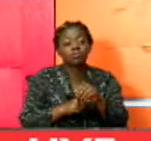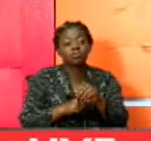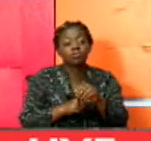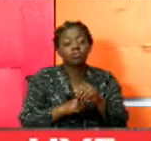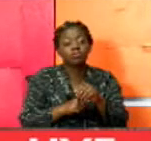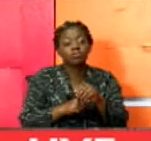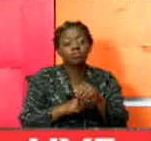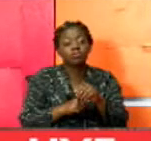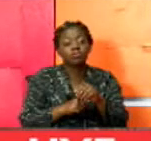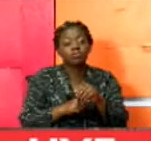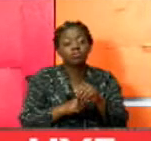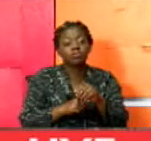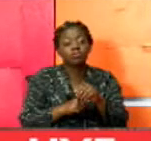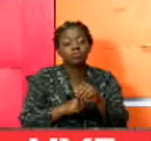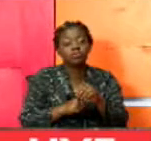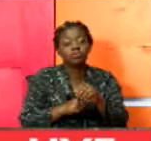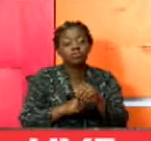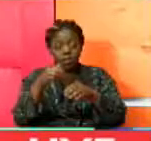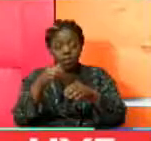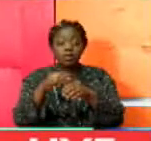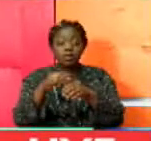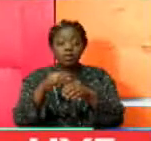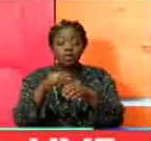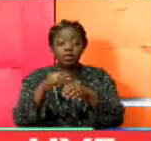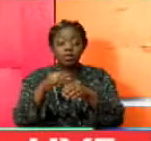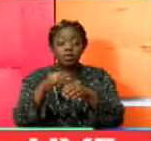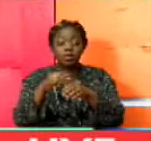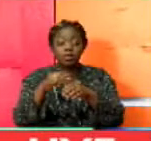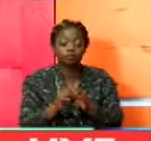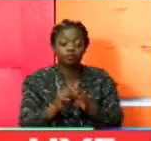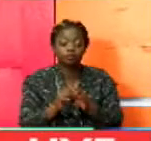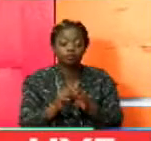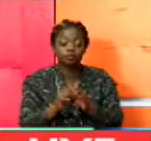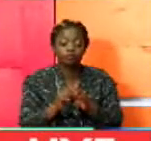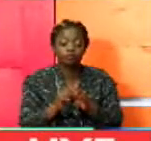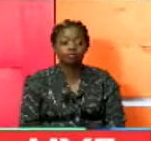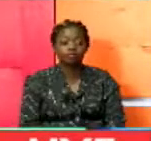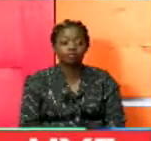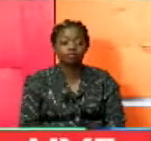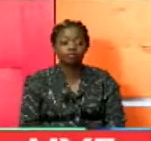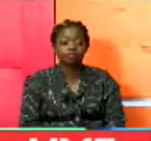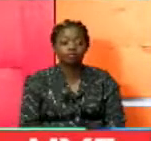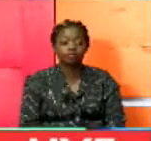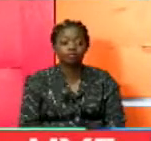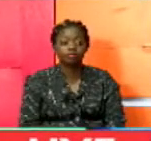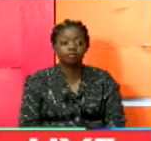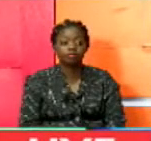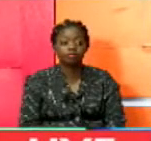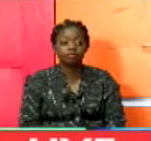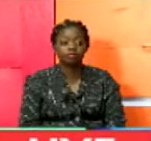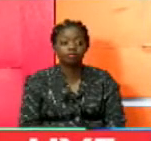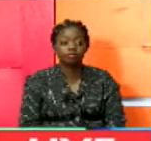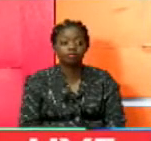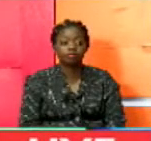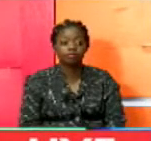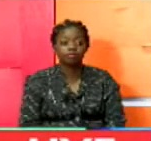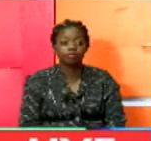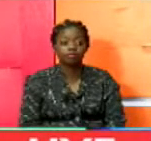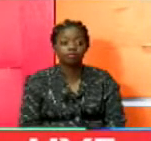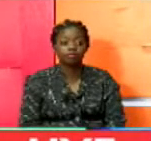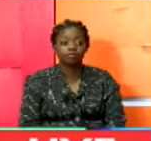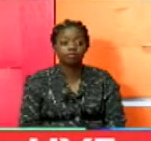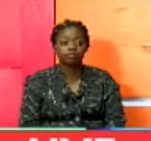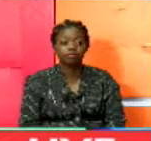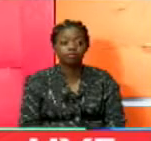buli kimu okikola mu time Yudaya Namyalo yakusakidde guli nokulabukira TV1 tukikola mu time weesanga nga ate mu ramadaani